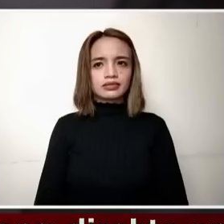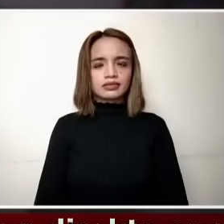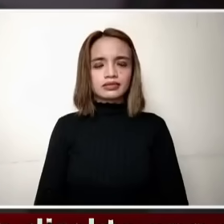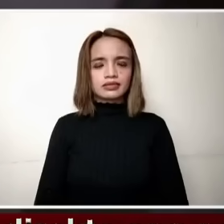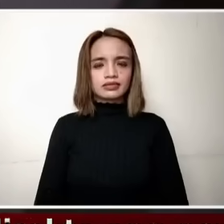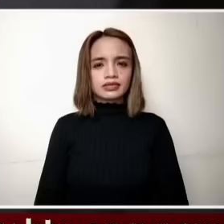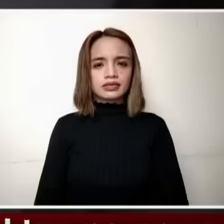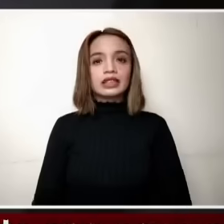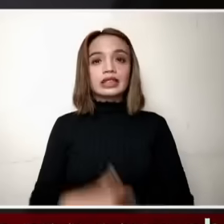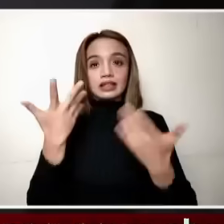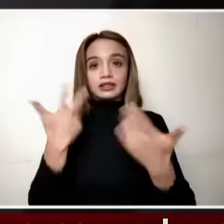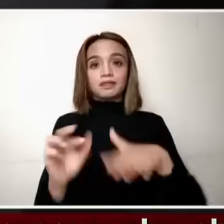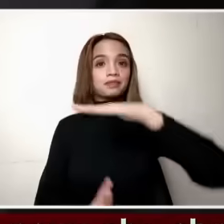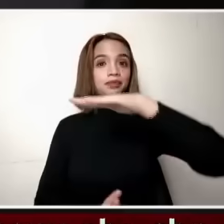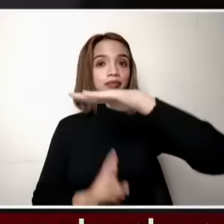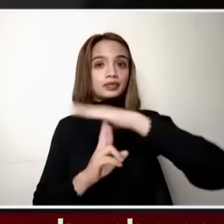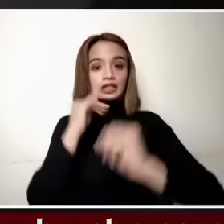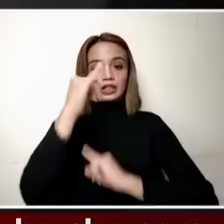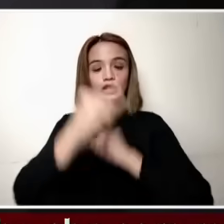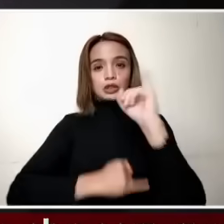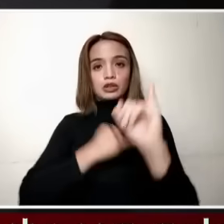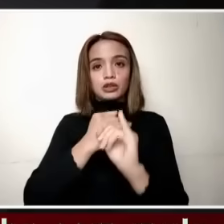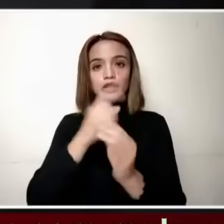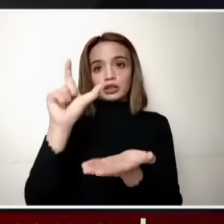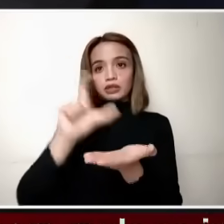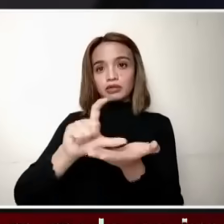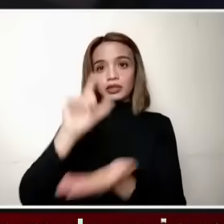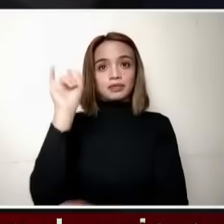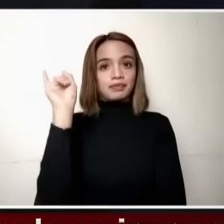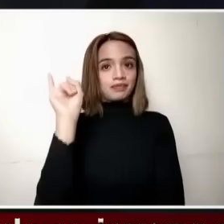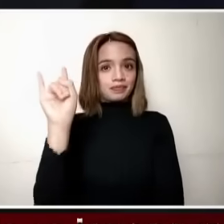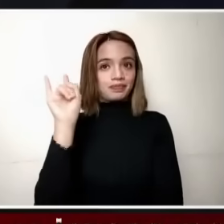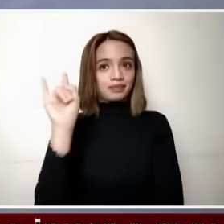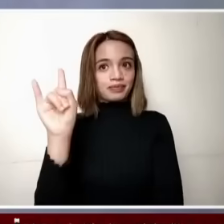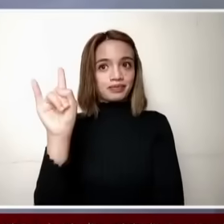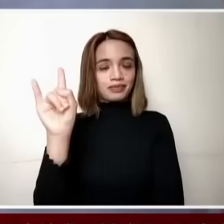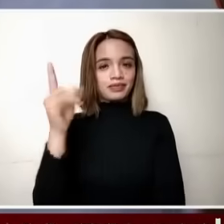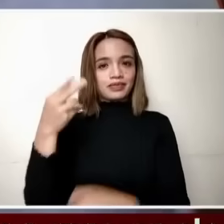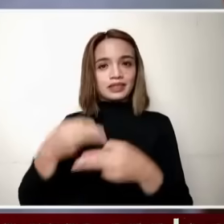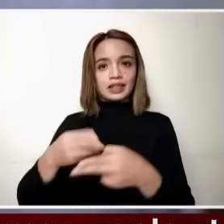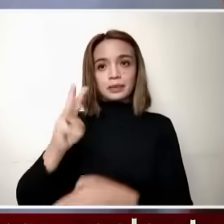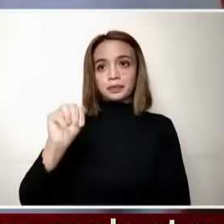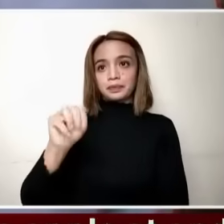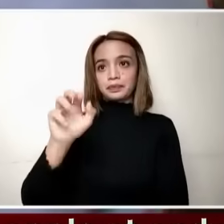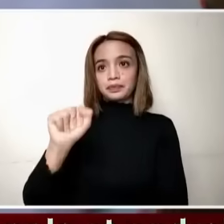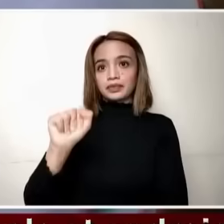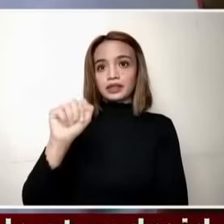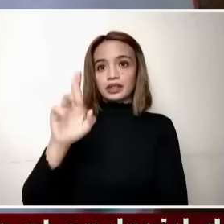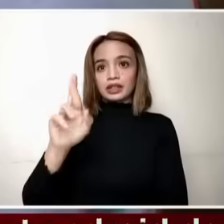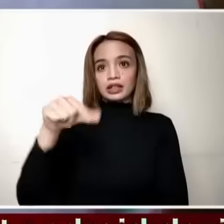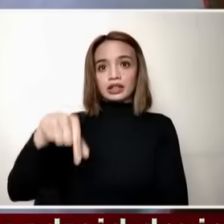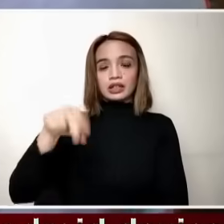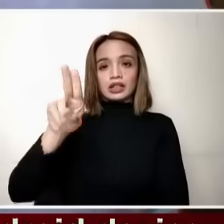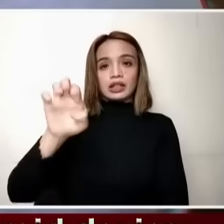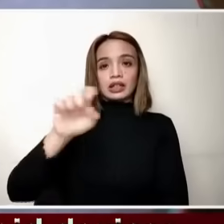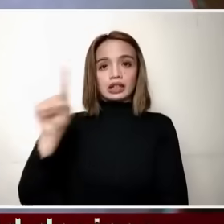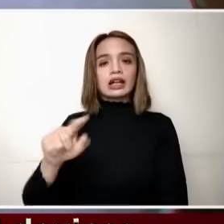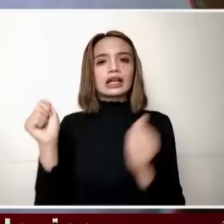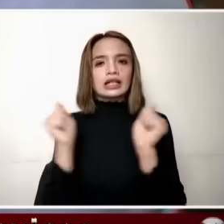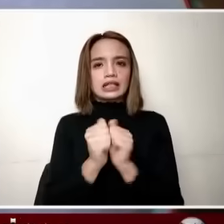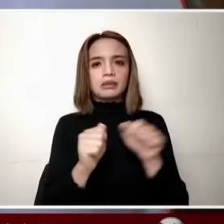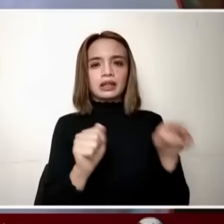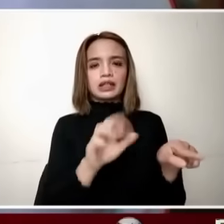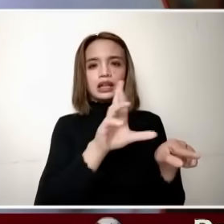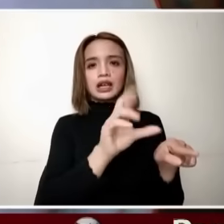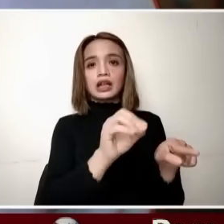retiradong international photojournalist ng Associated Press na si Bullet Marquez, ang kasabayan ni Romy Gacad. Mula pa